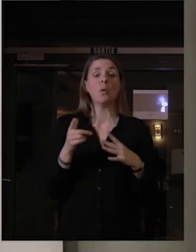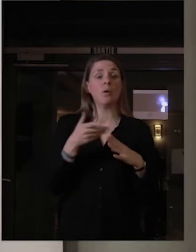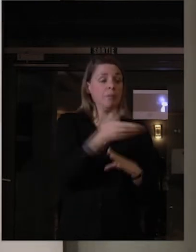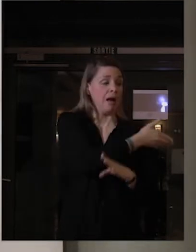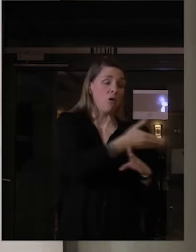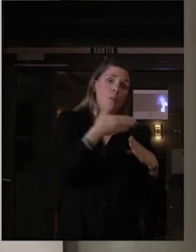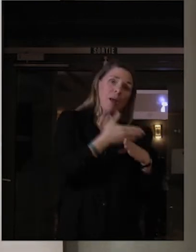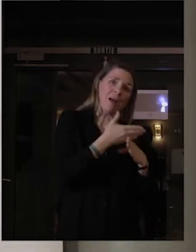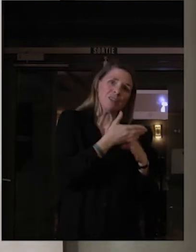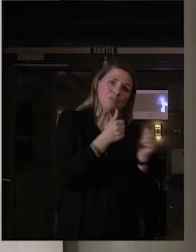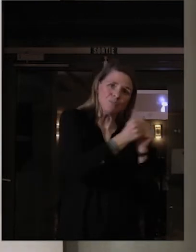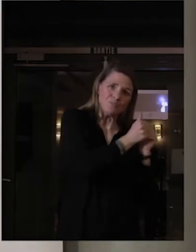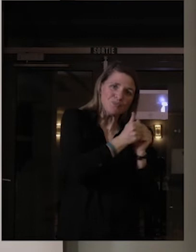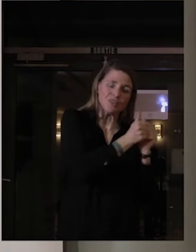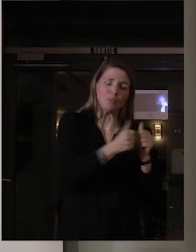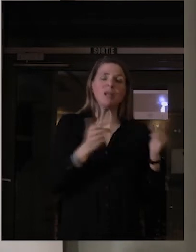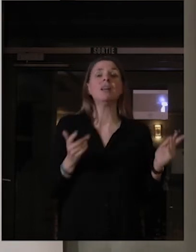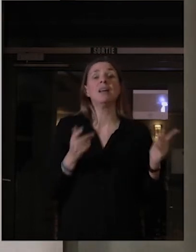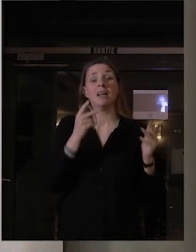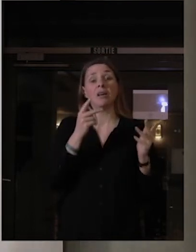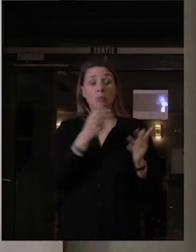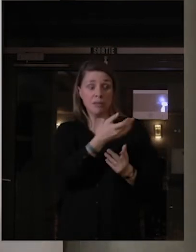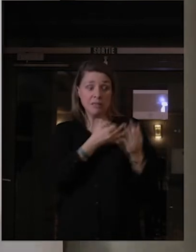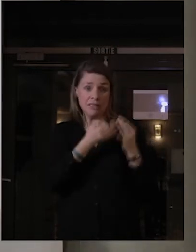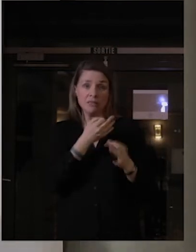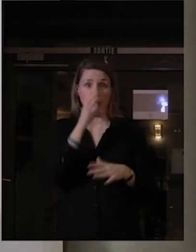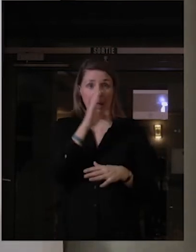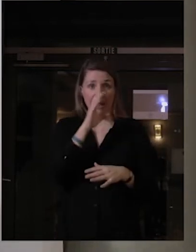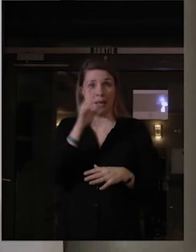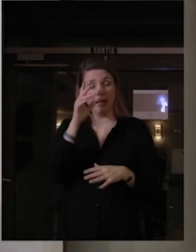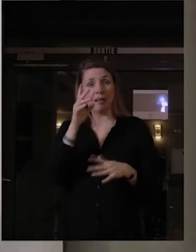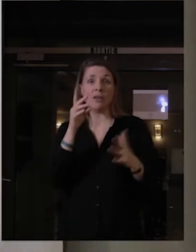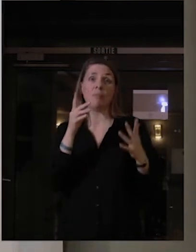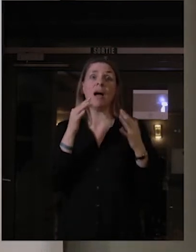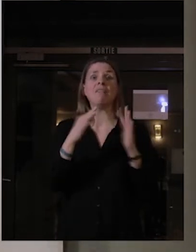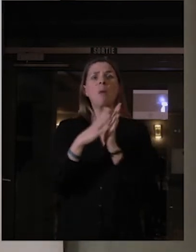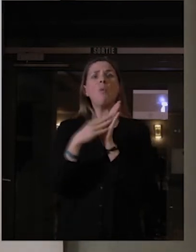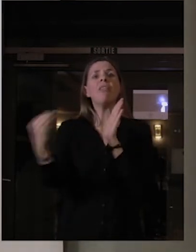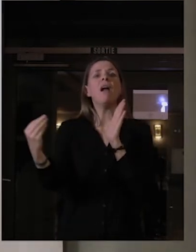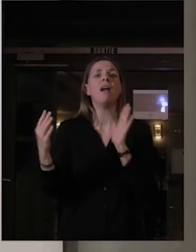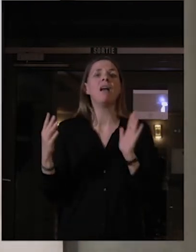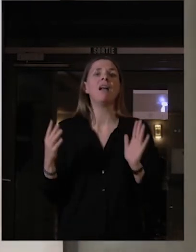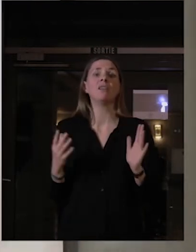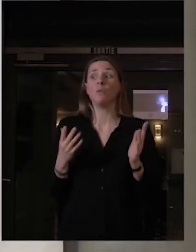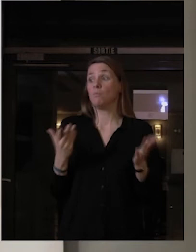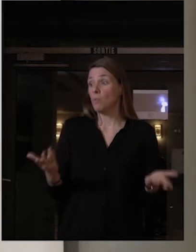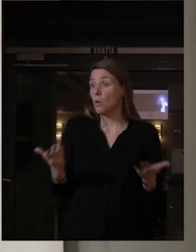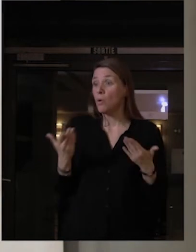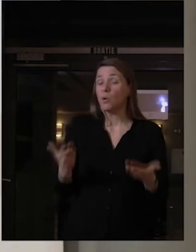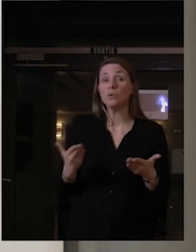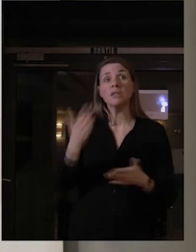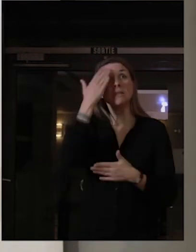préparation et qui m'a semblé très intéressante. C'est la question des modèles. Aujourd'hui, si on sait qu'il y